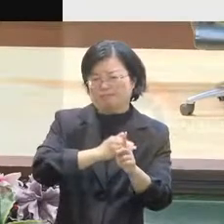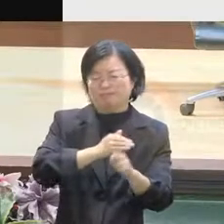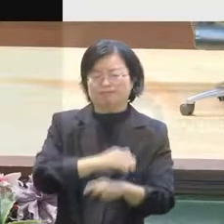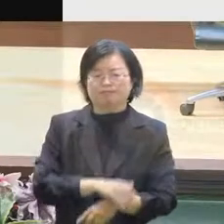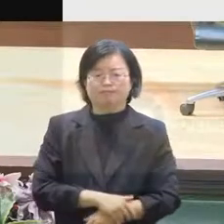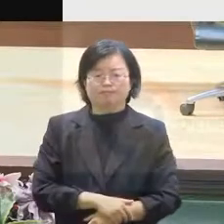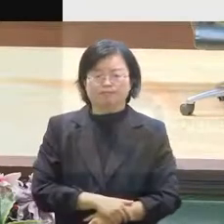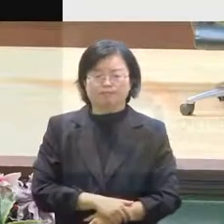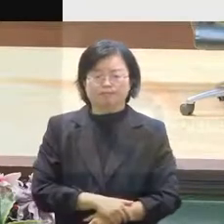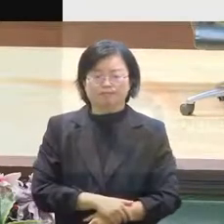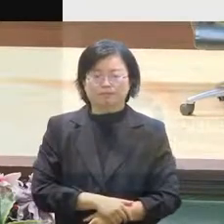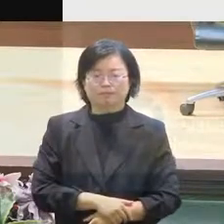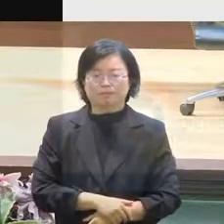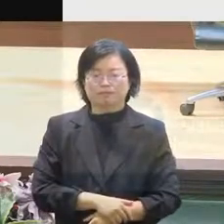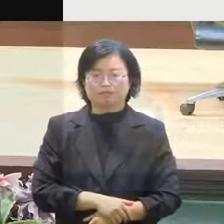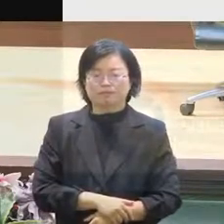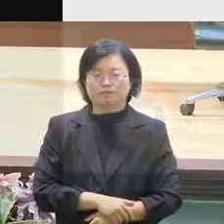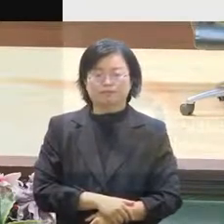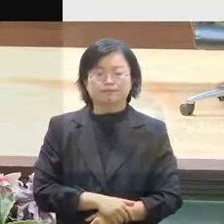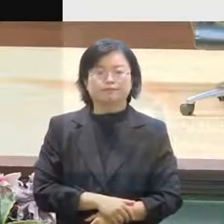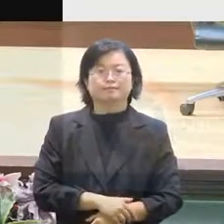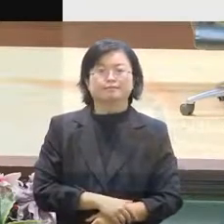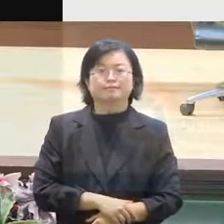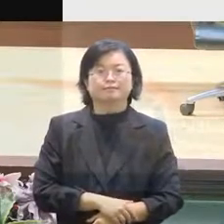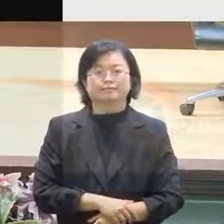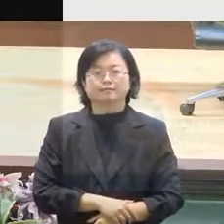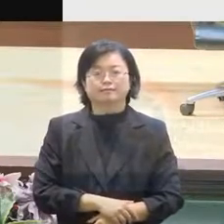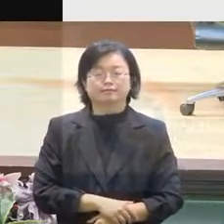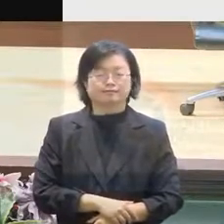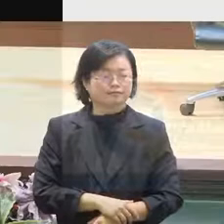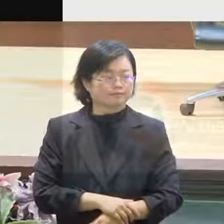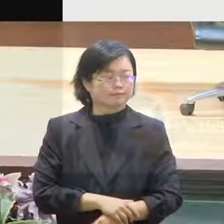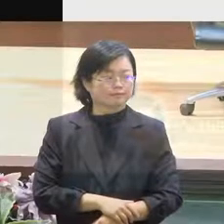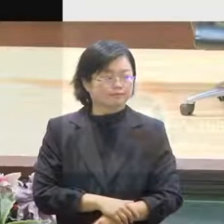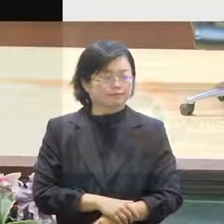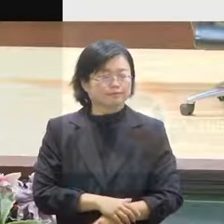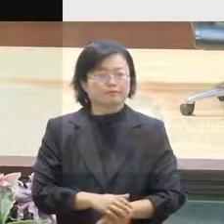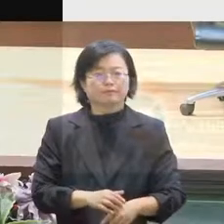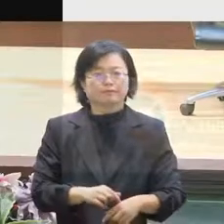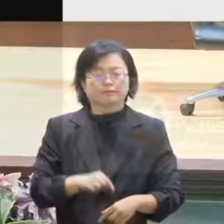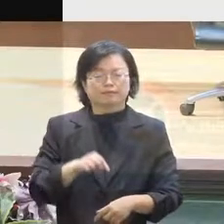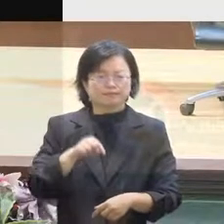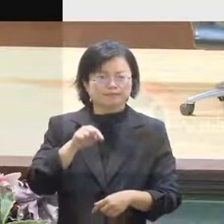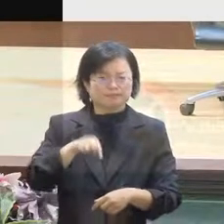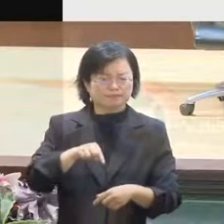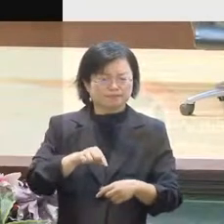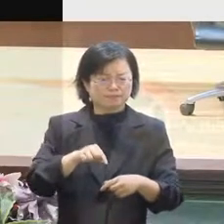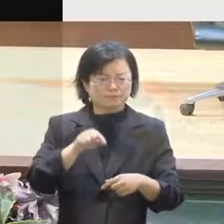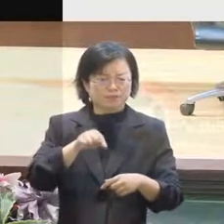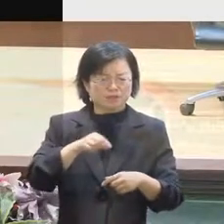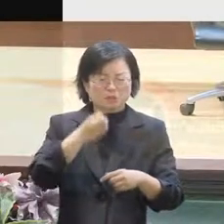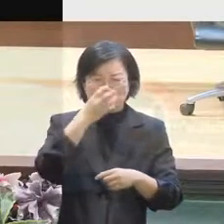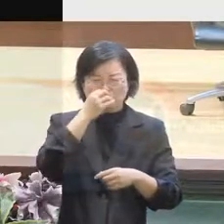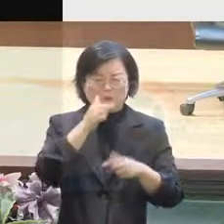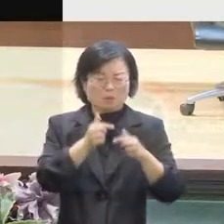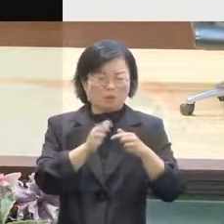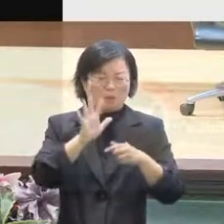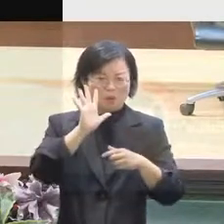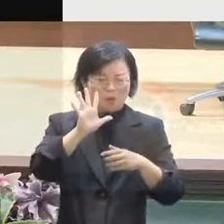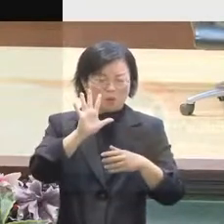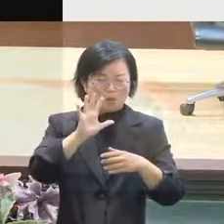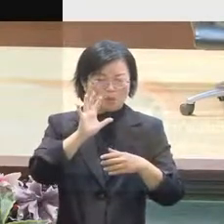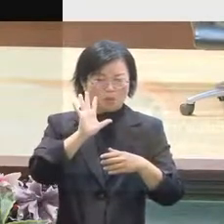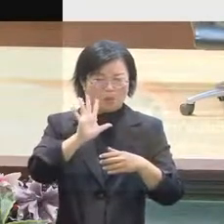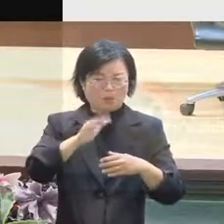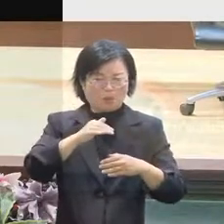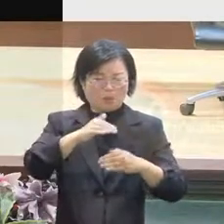准里面呢其实设定了两个层面。一个呢就是它的合约的它的那个